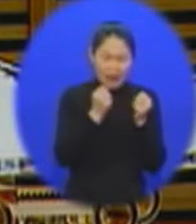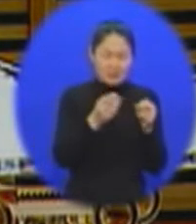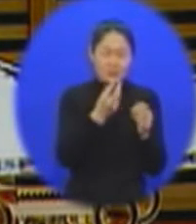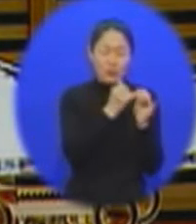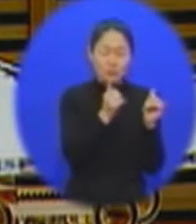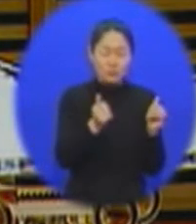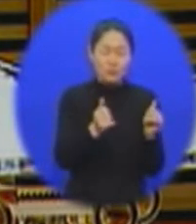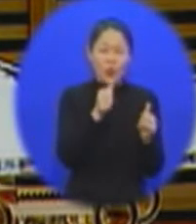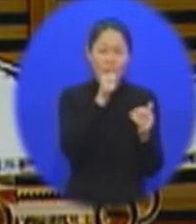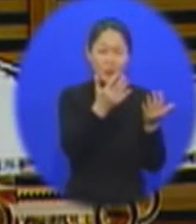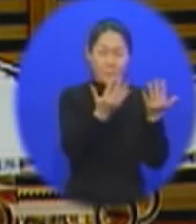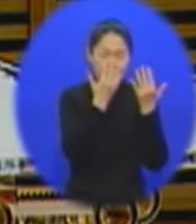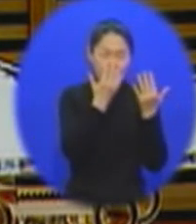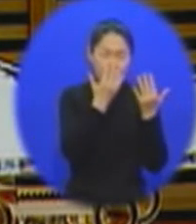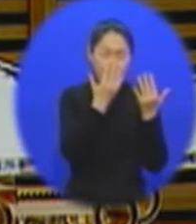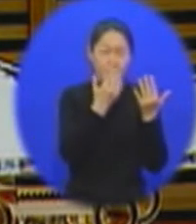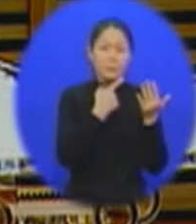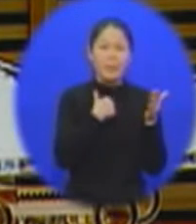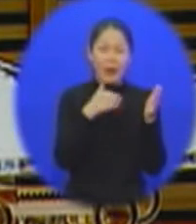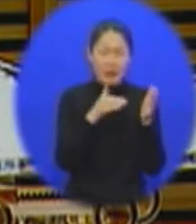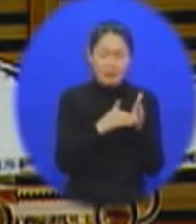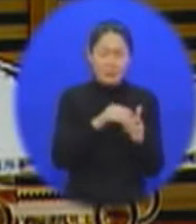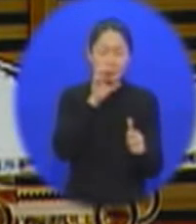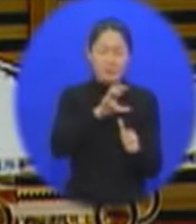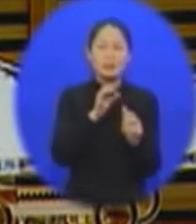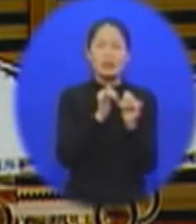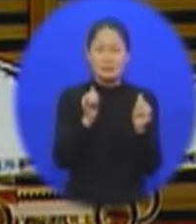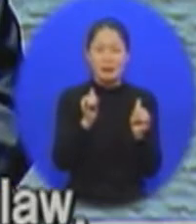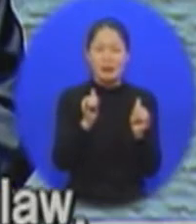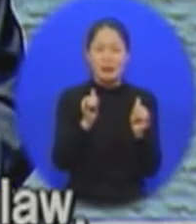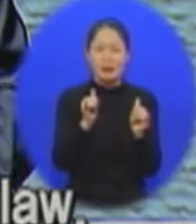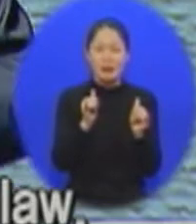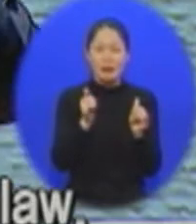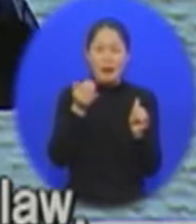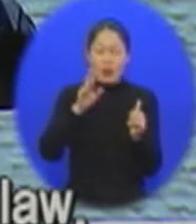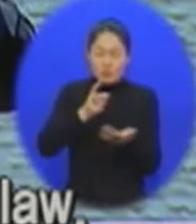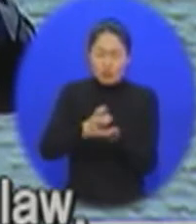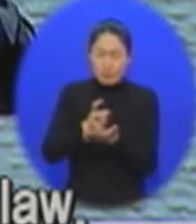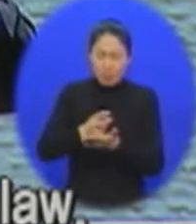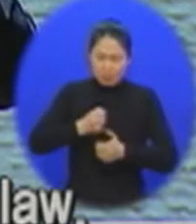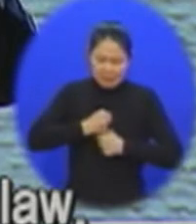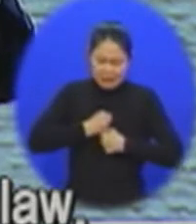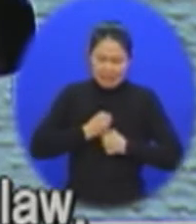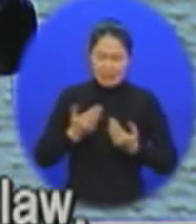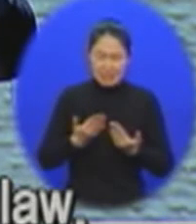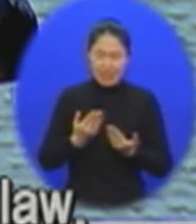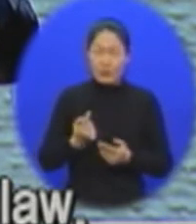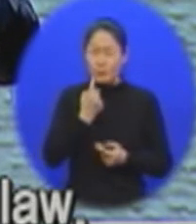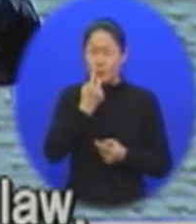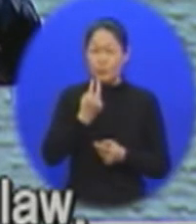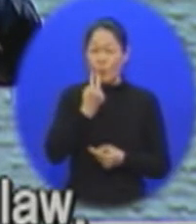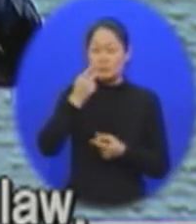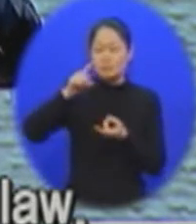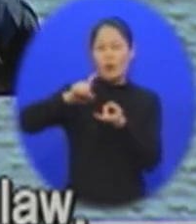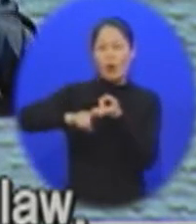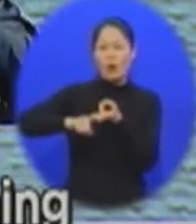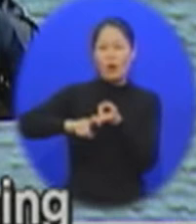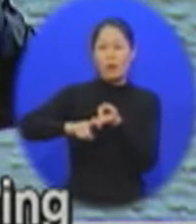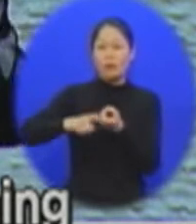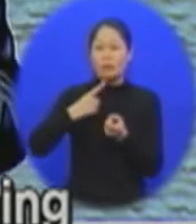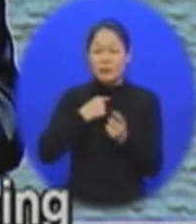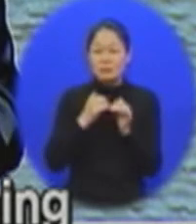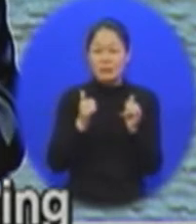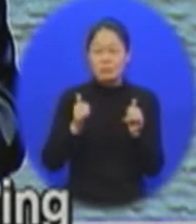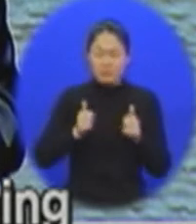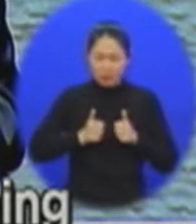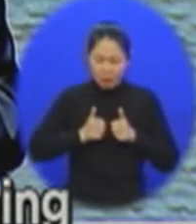가두었던 p 박자 6단 은 거에 자기가 율법 지키는 일에 목숨을 걸었던 사람이에요 열심히